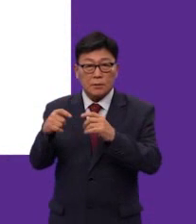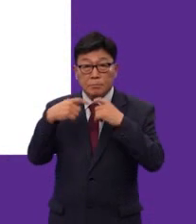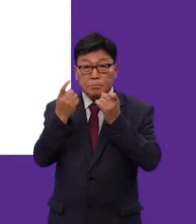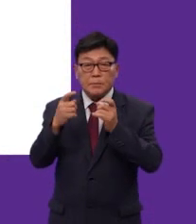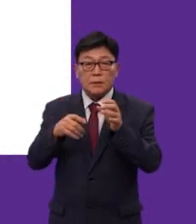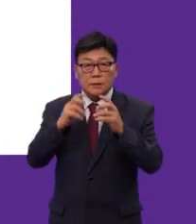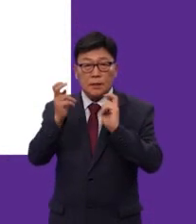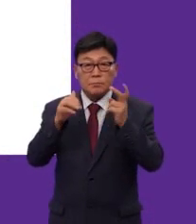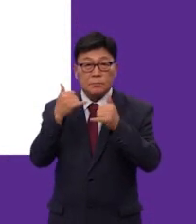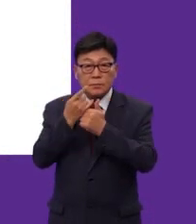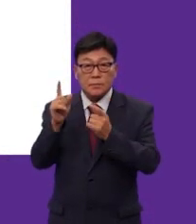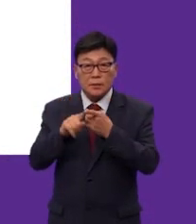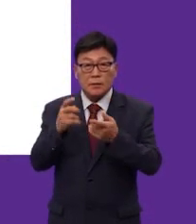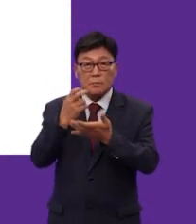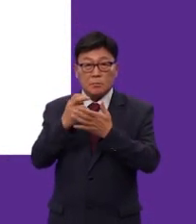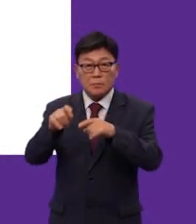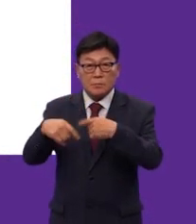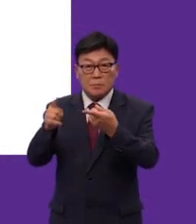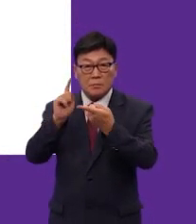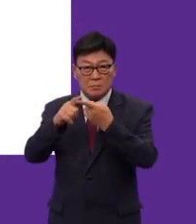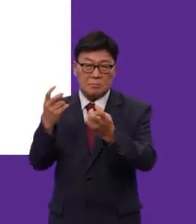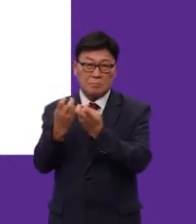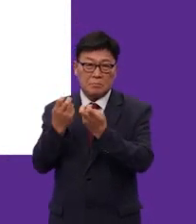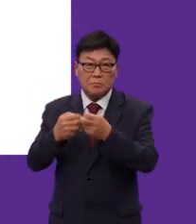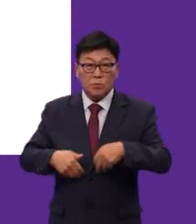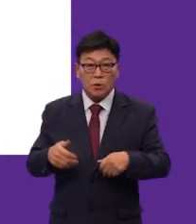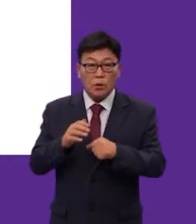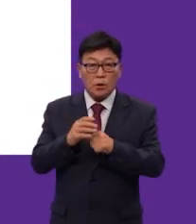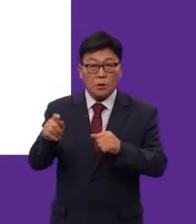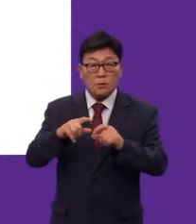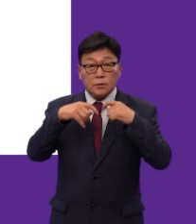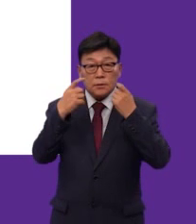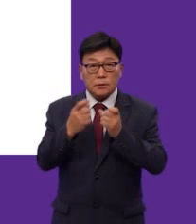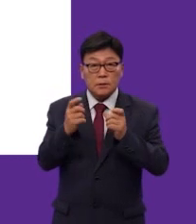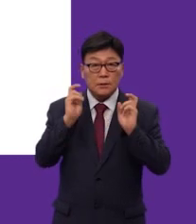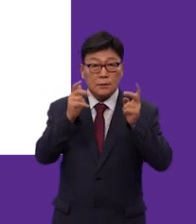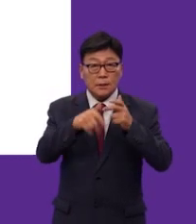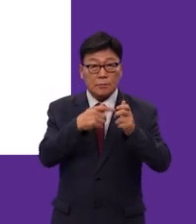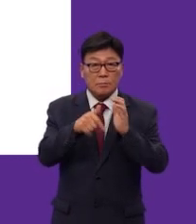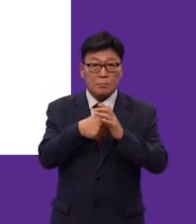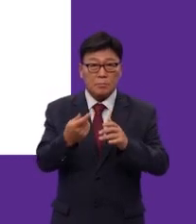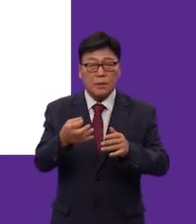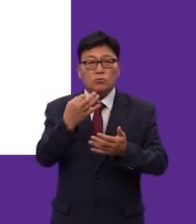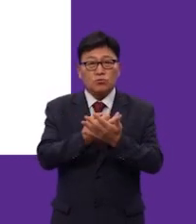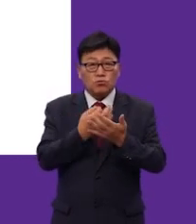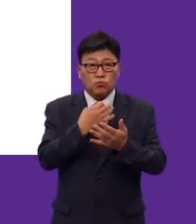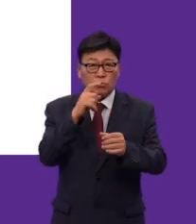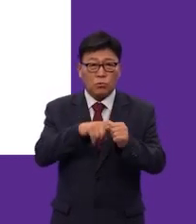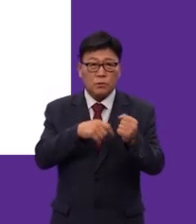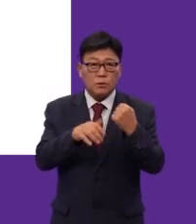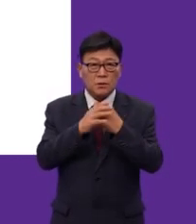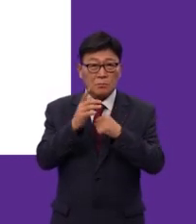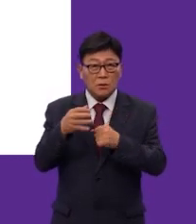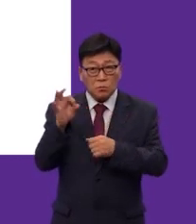민간사업자의 청년주택 공급 적극 참여 유인책이 필요합니다. 민간사업자는 영리기업이기 때문에 아무래도